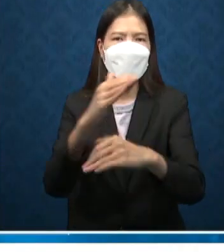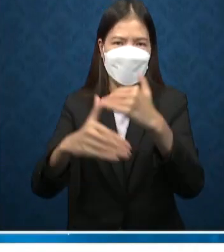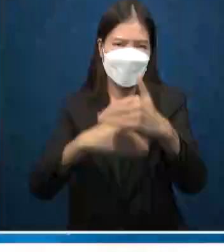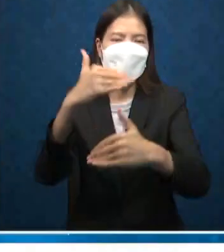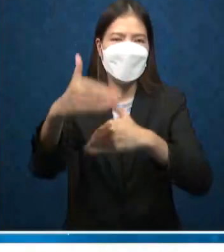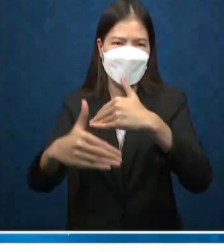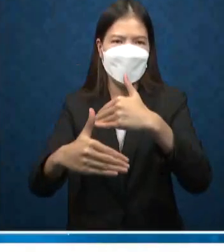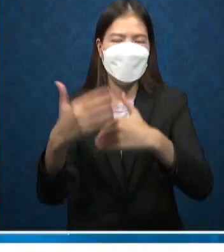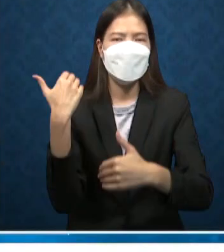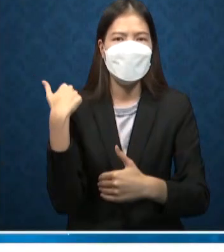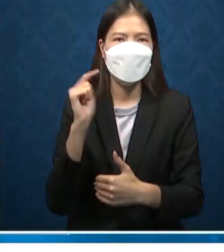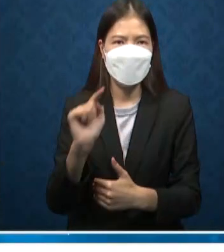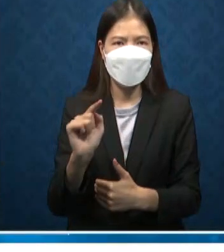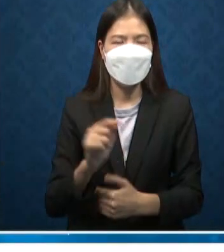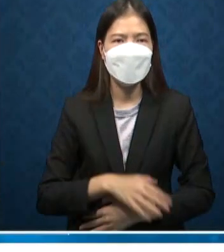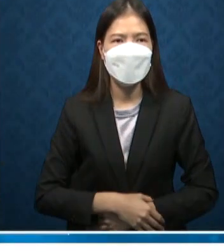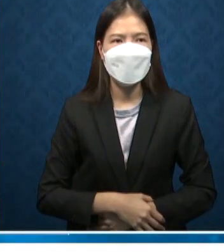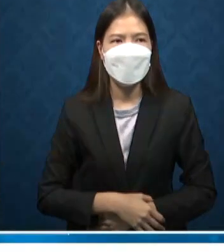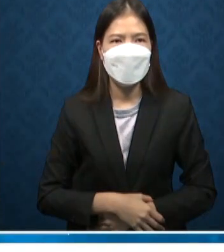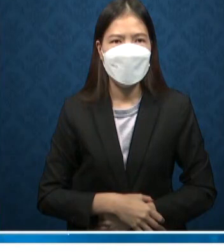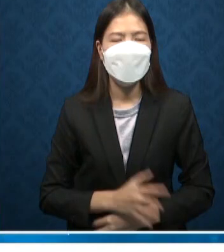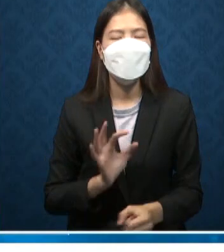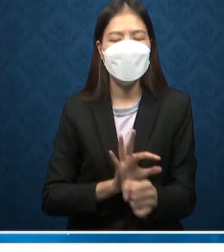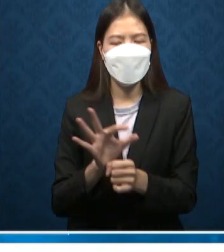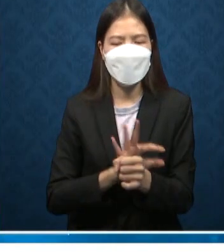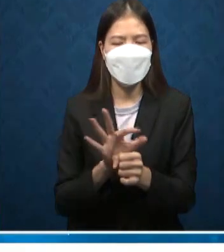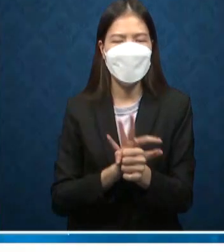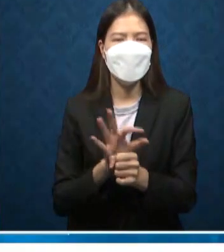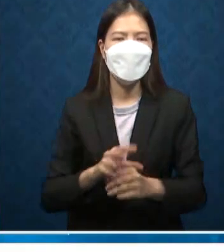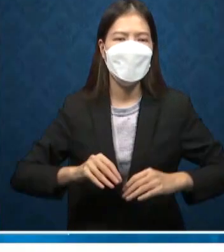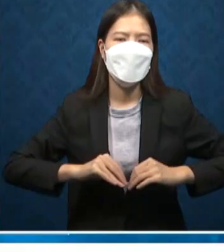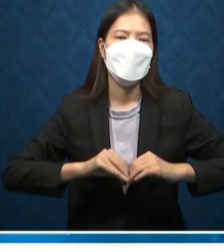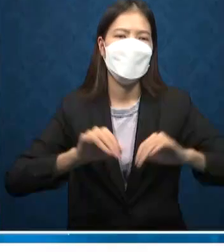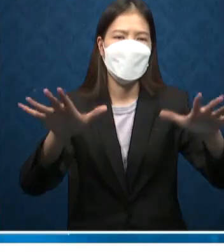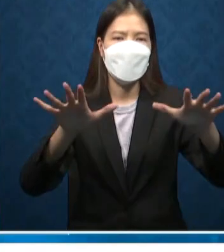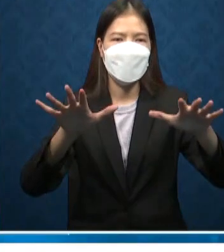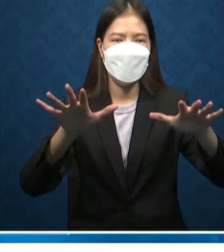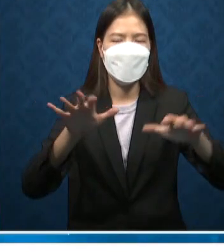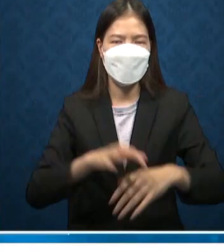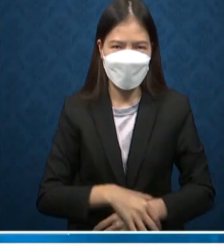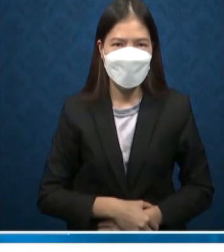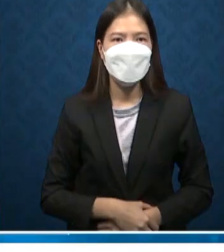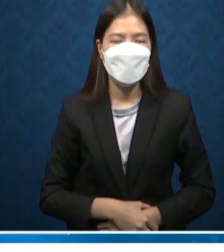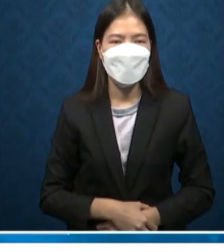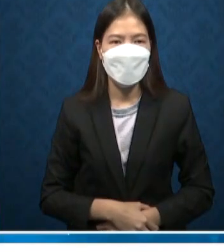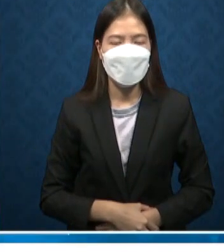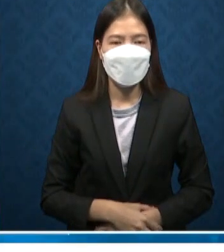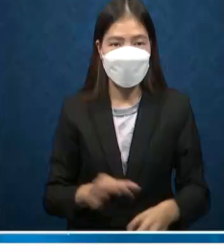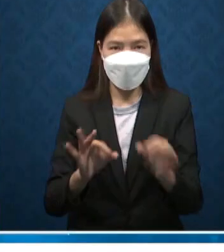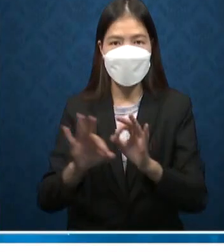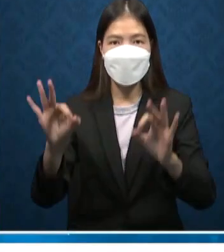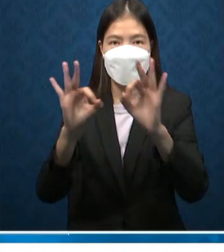ซึ่งเป็นผลมาจากการแพร่ระบาดของโรคติดเชื้อไวรัสโคโรนา2019นะครับนอกจ